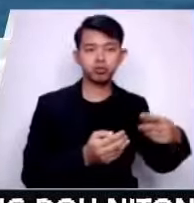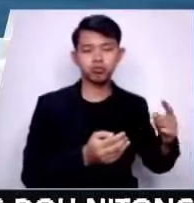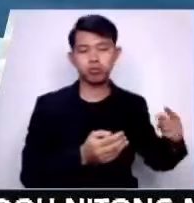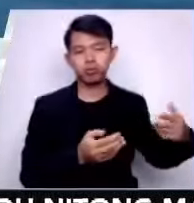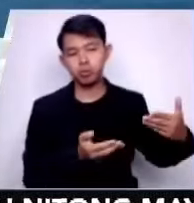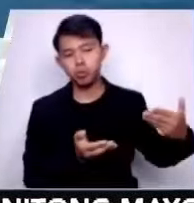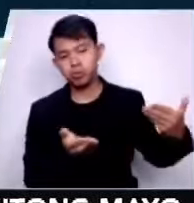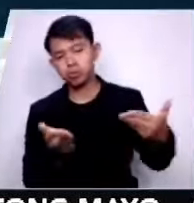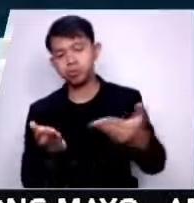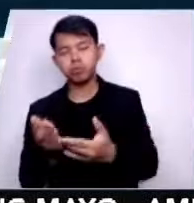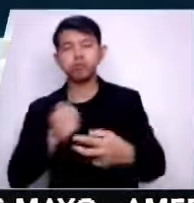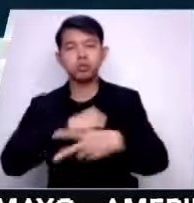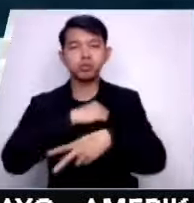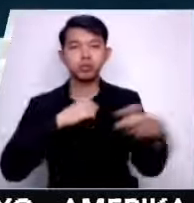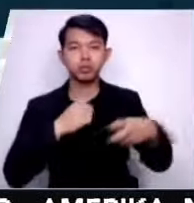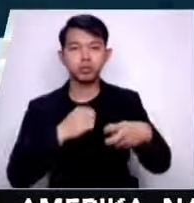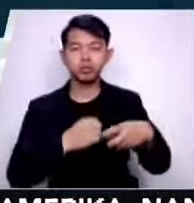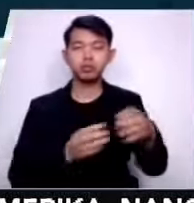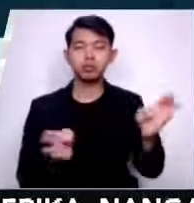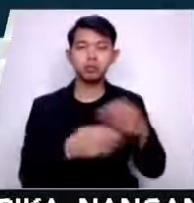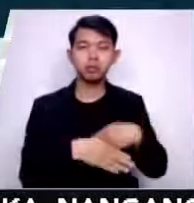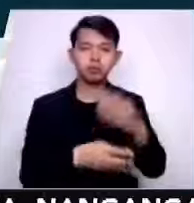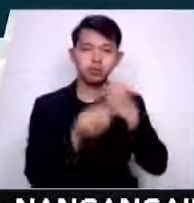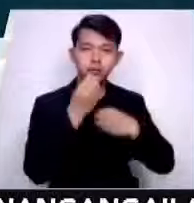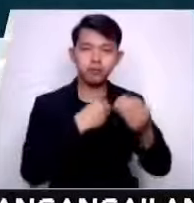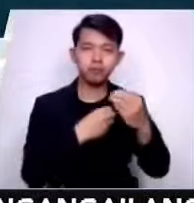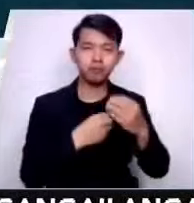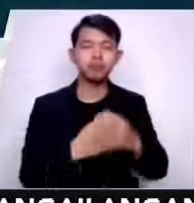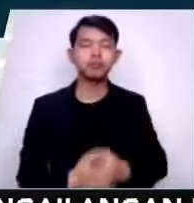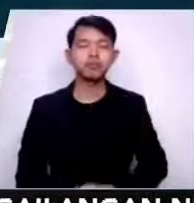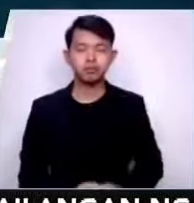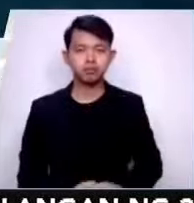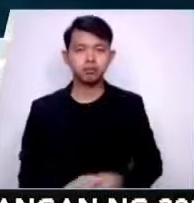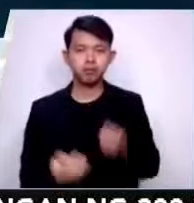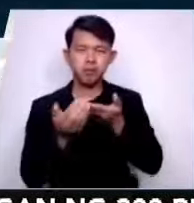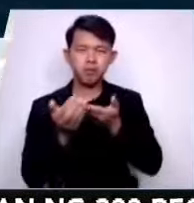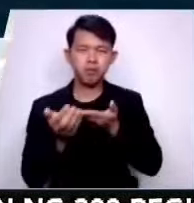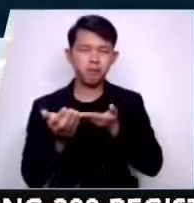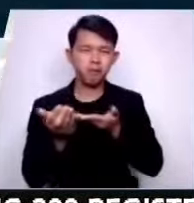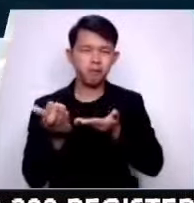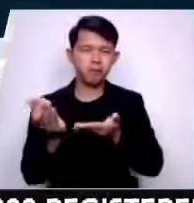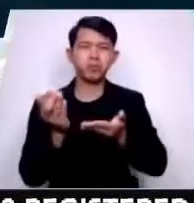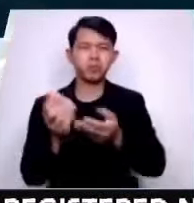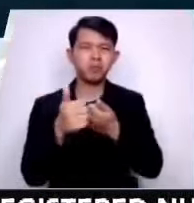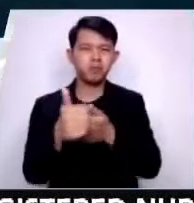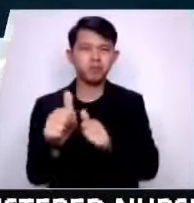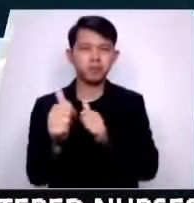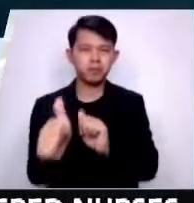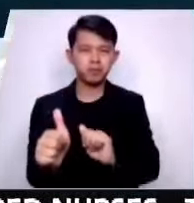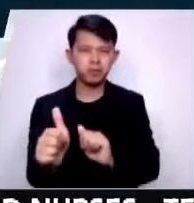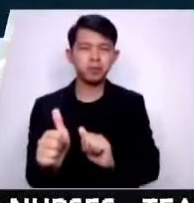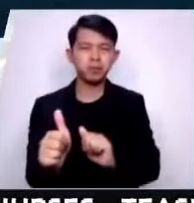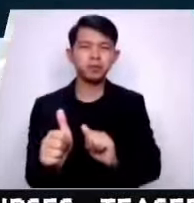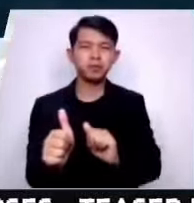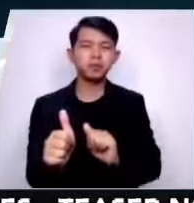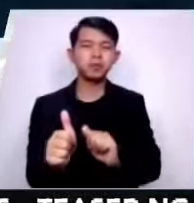dalhin sa bahura. Yoko, sa bahura, bahura. Babanggain kayo. Bahura lang kayo, bahura. Dalhin sa bahura.